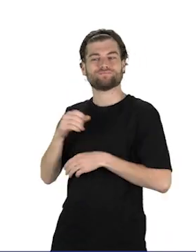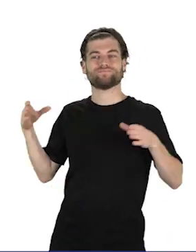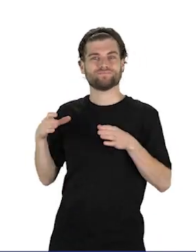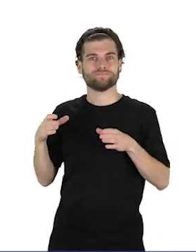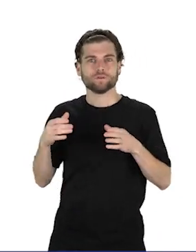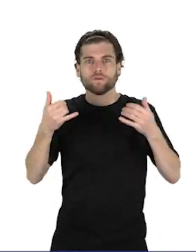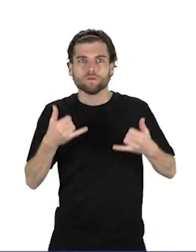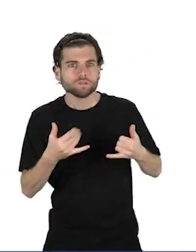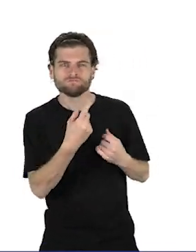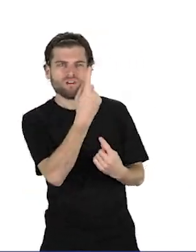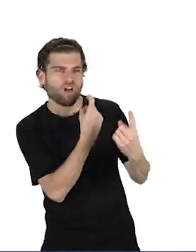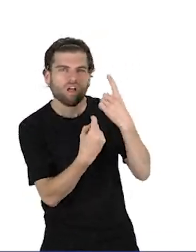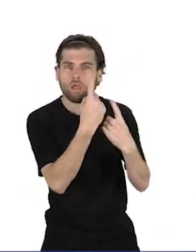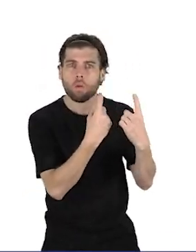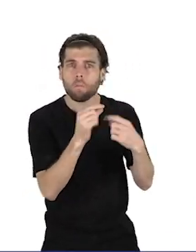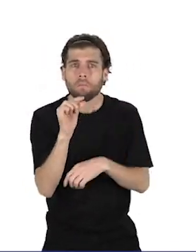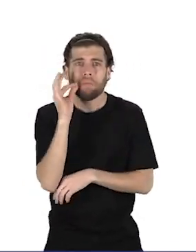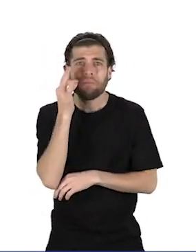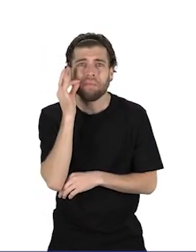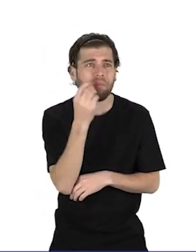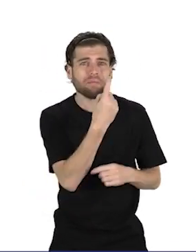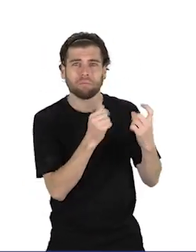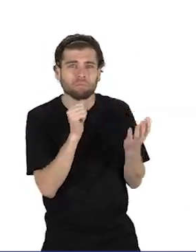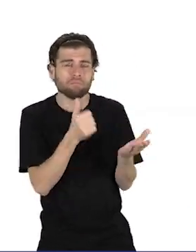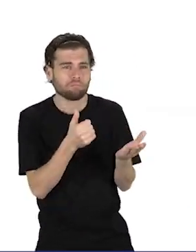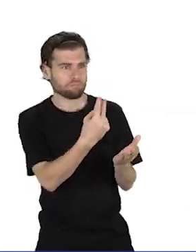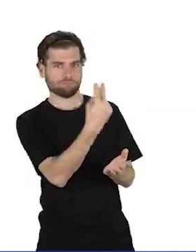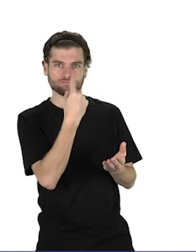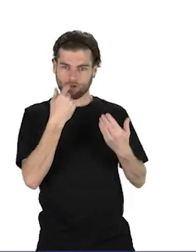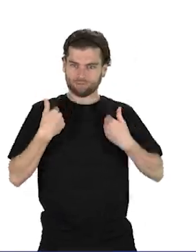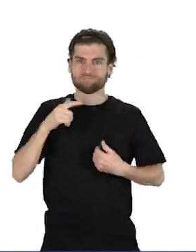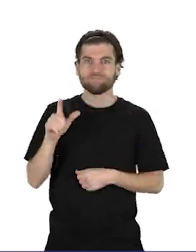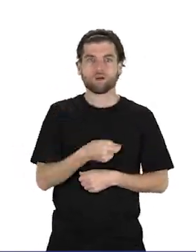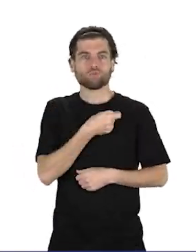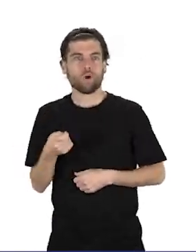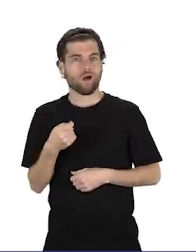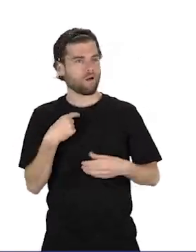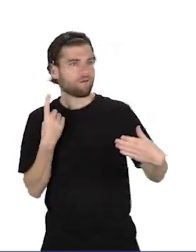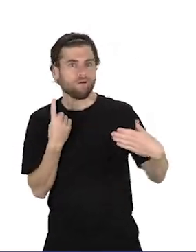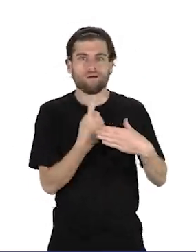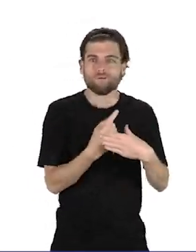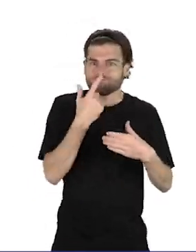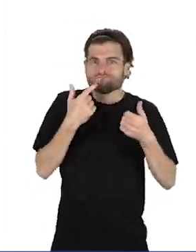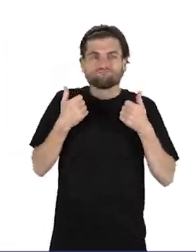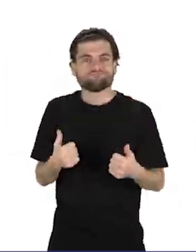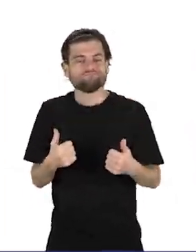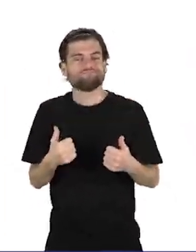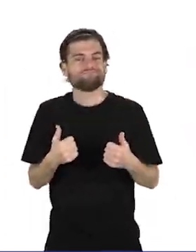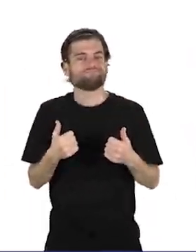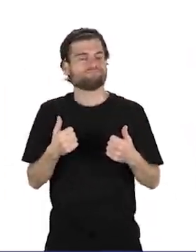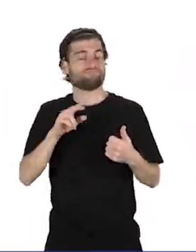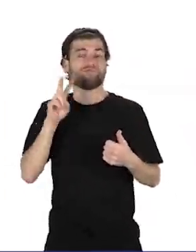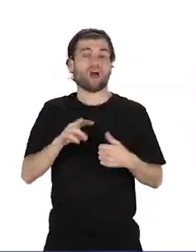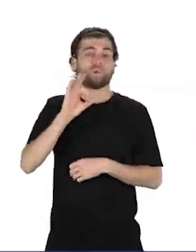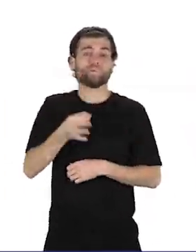d'autres athlètes. Ils ont posé peut-être 2-3 questions mais même pas, pour eux c'était naturel en fait. J'ai été assez bien intégrée dans le groupe.